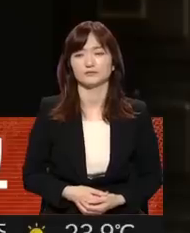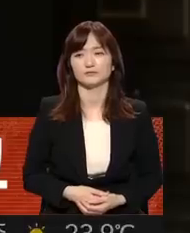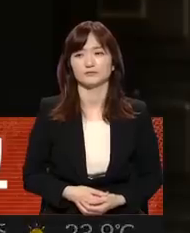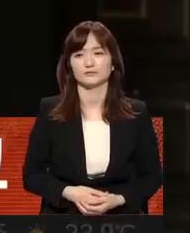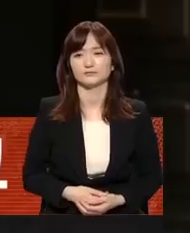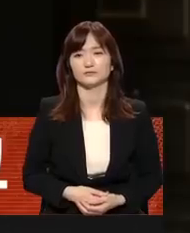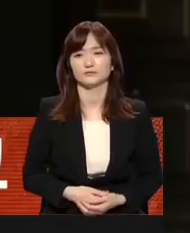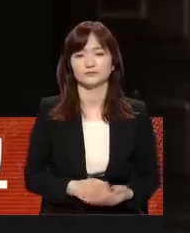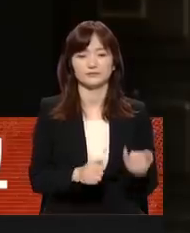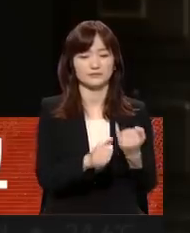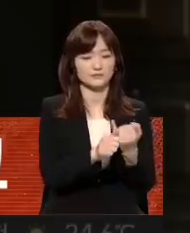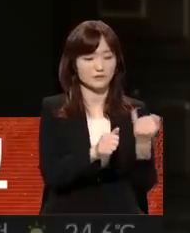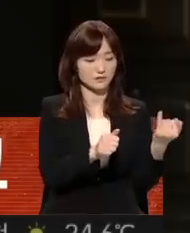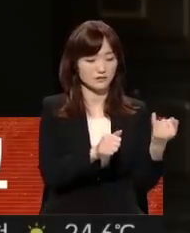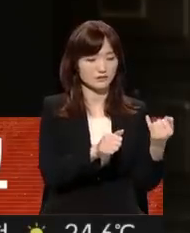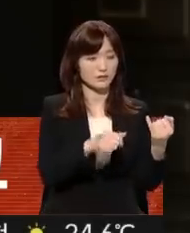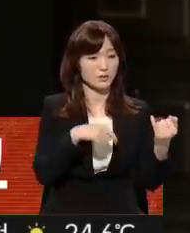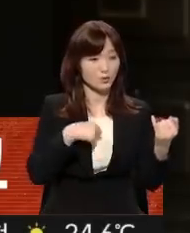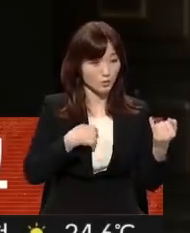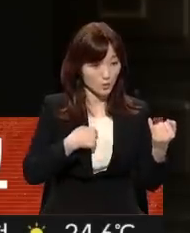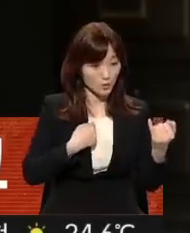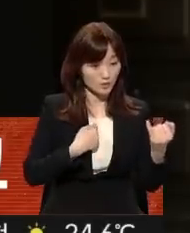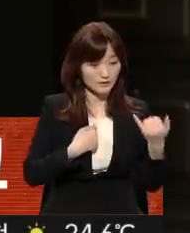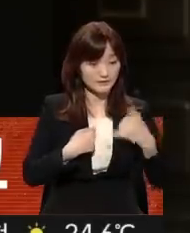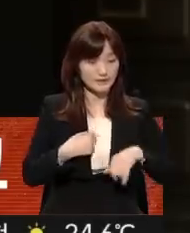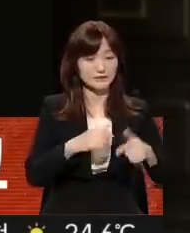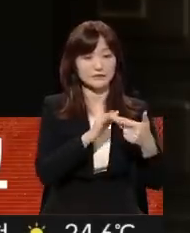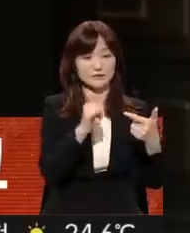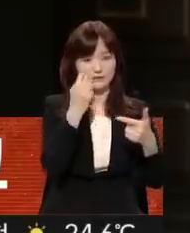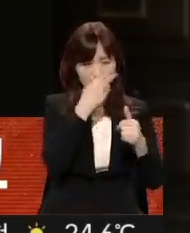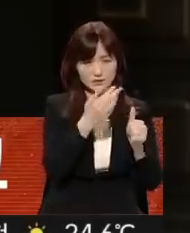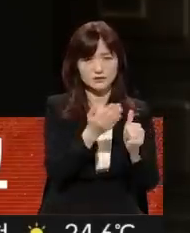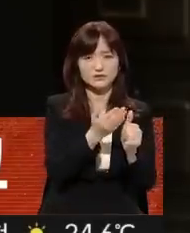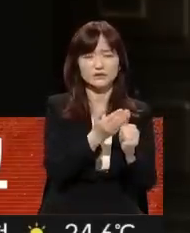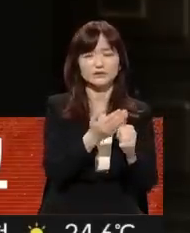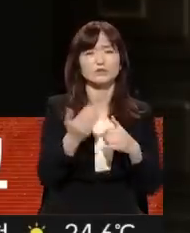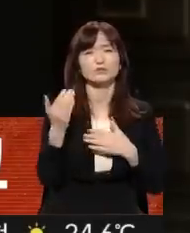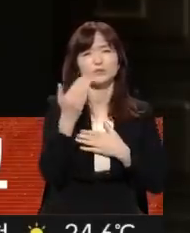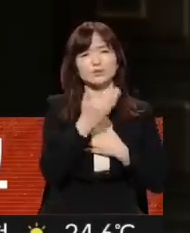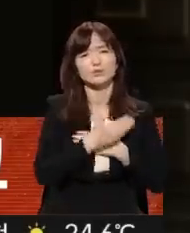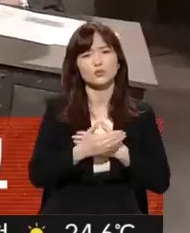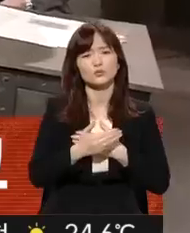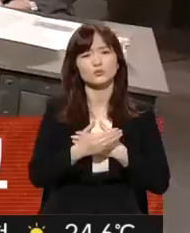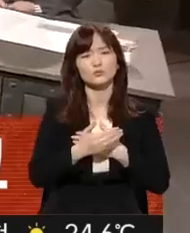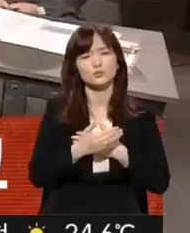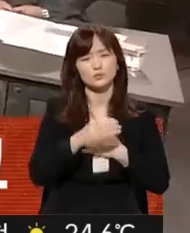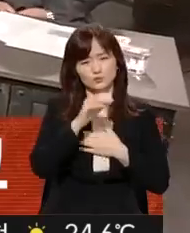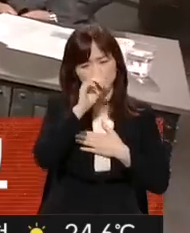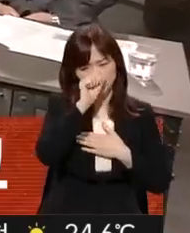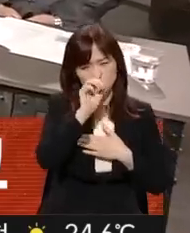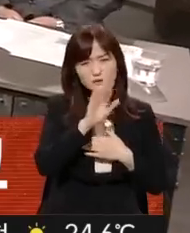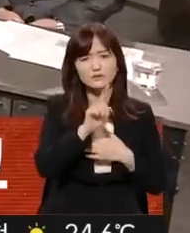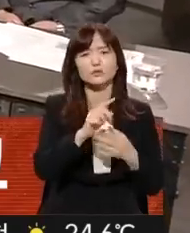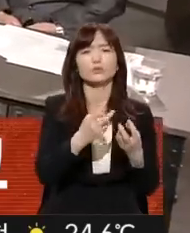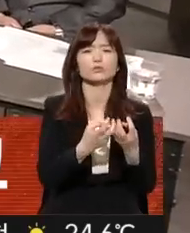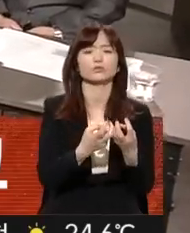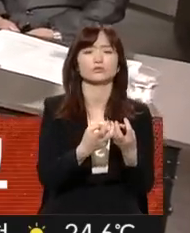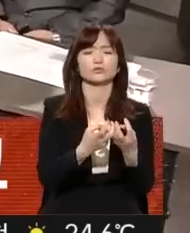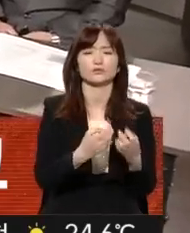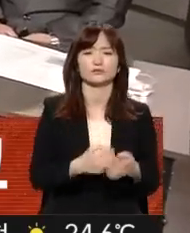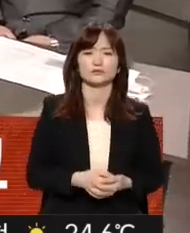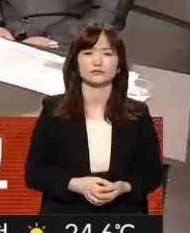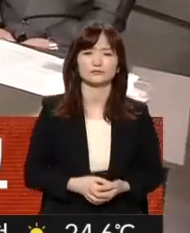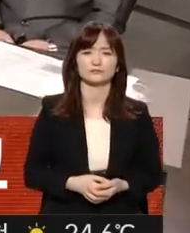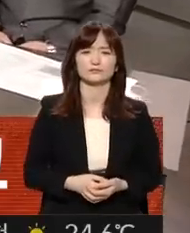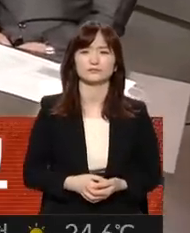여섯 아이를 키워야 되는 아내분 지금 몸도 편치 않은데 제일 불쌍한 분이잖아요. 그렇죠. 이제 이게 참 어떻게 되는지 궁금해요.